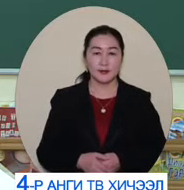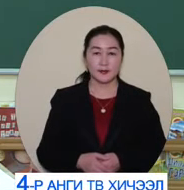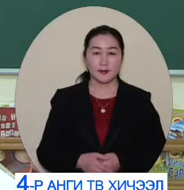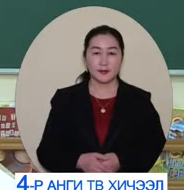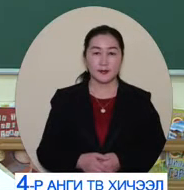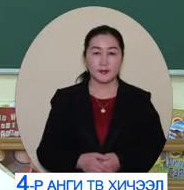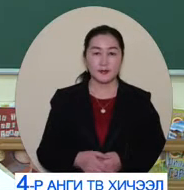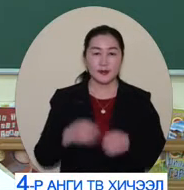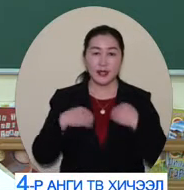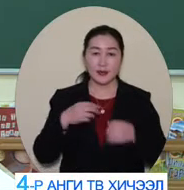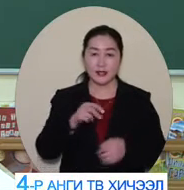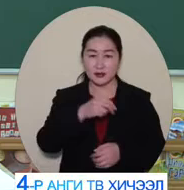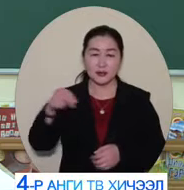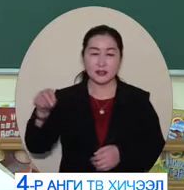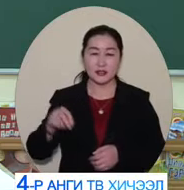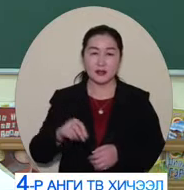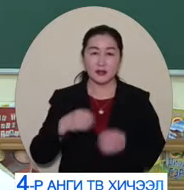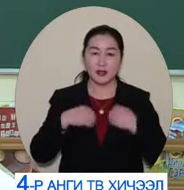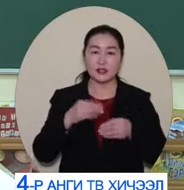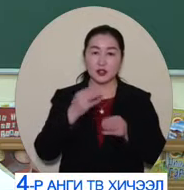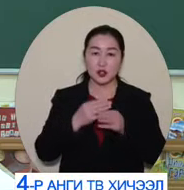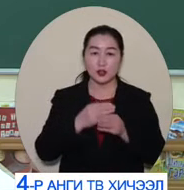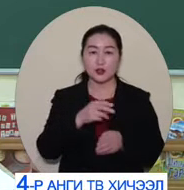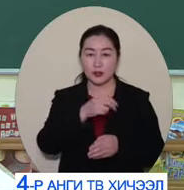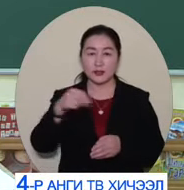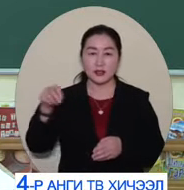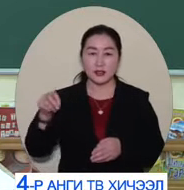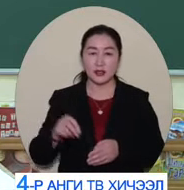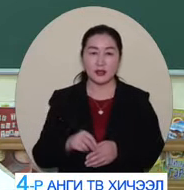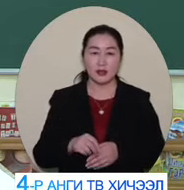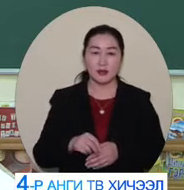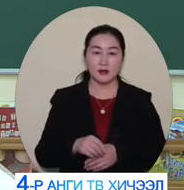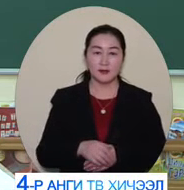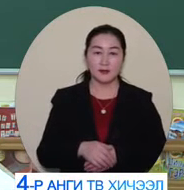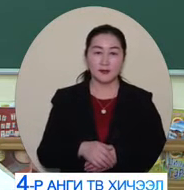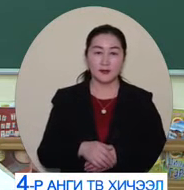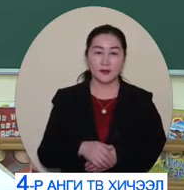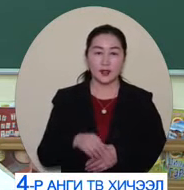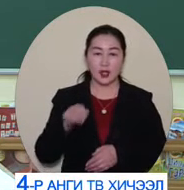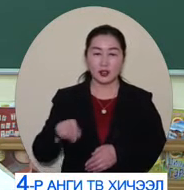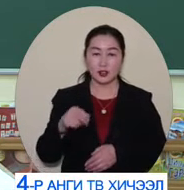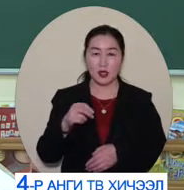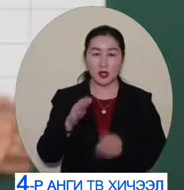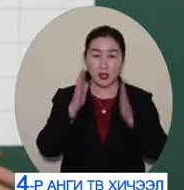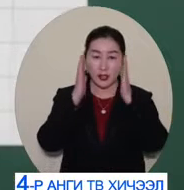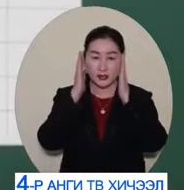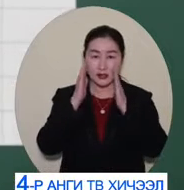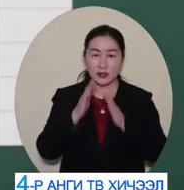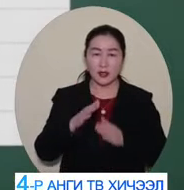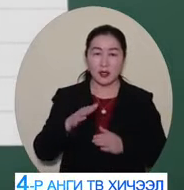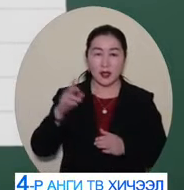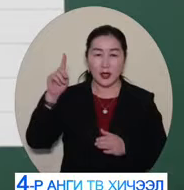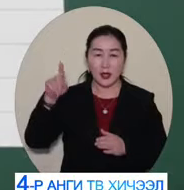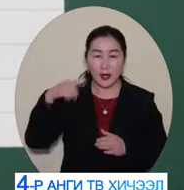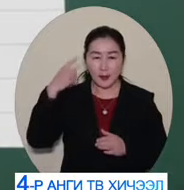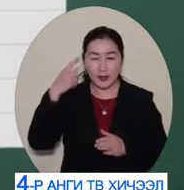тоонууд ямар тоонд бүгдээрээ зэрэг хуваагдах вэ гэдгийг бодоод байж байгаа заа. За багш нь бичээ. За багш нь